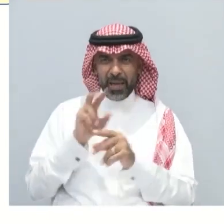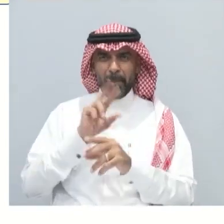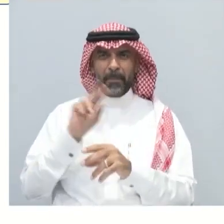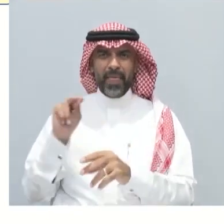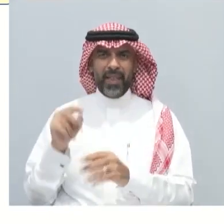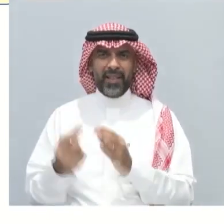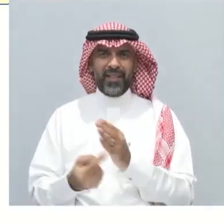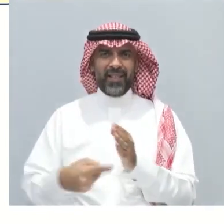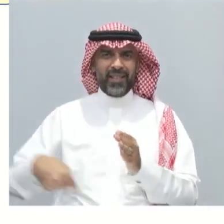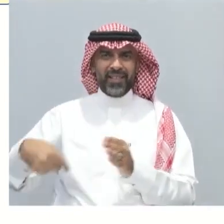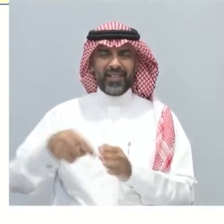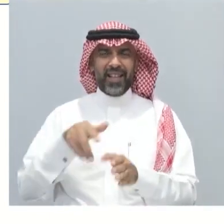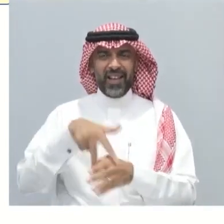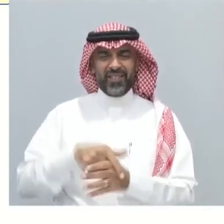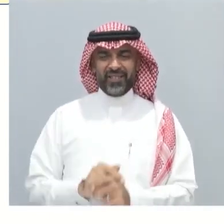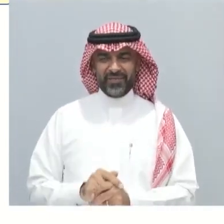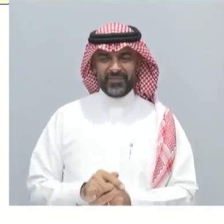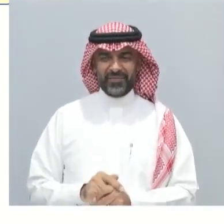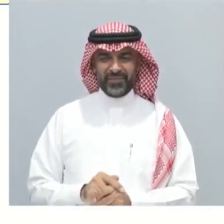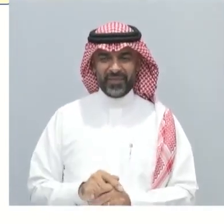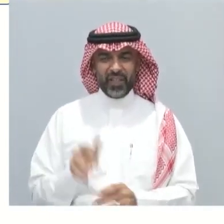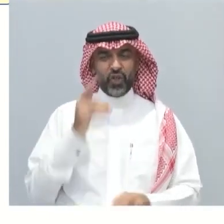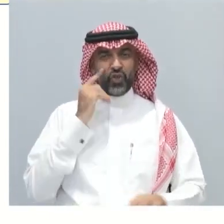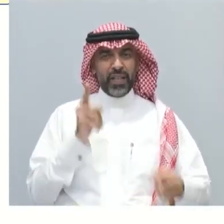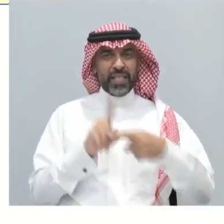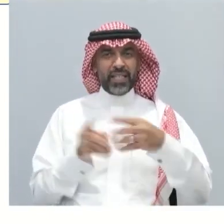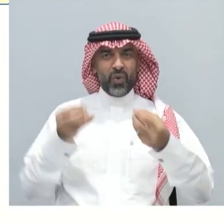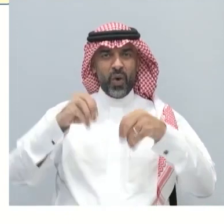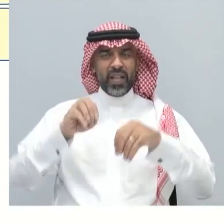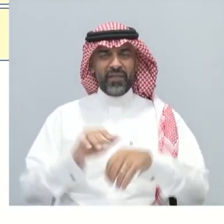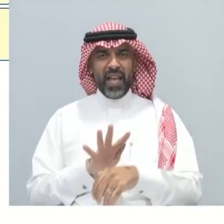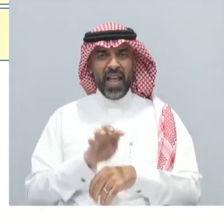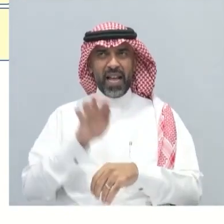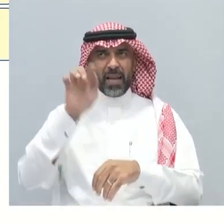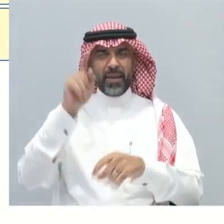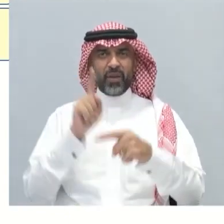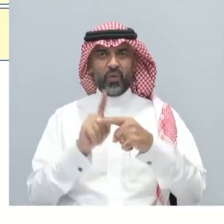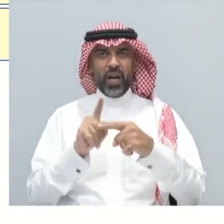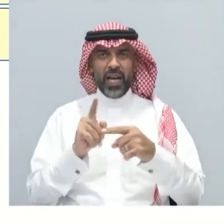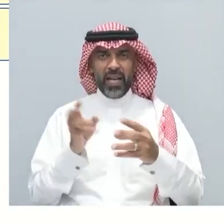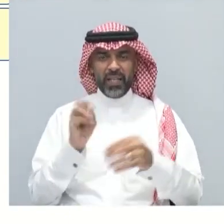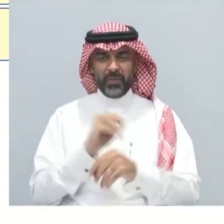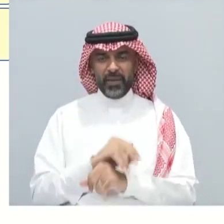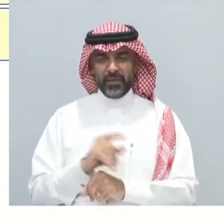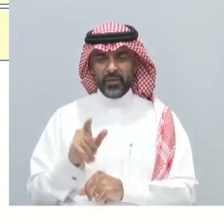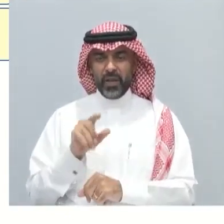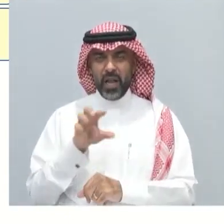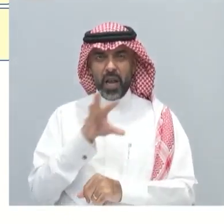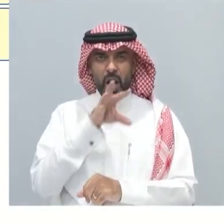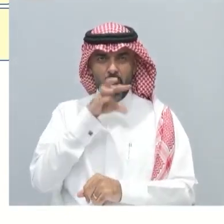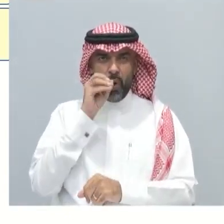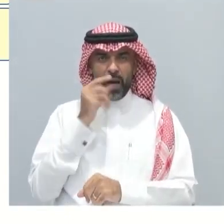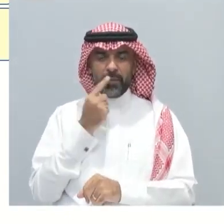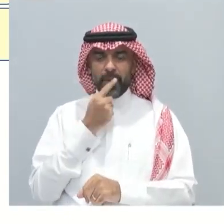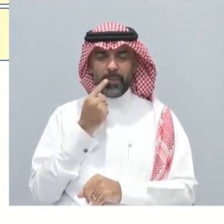الفرس الزوائد في العنكبيات واشباهها الزوائد هنا اللواقط الفميه